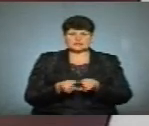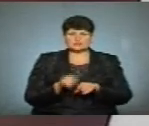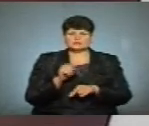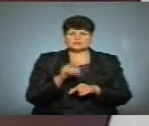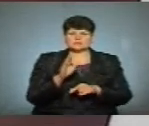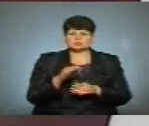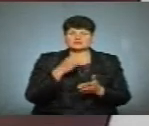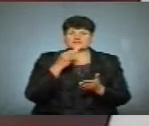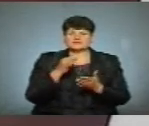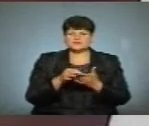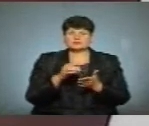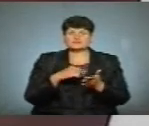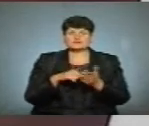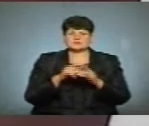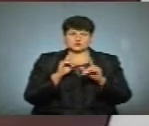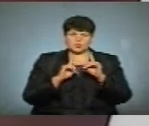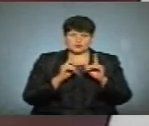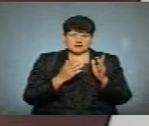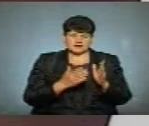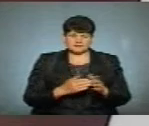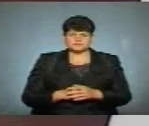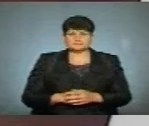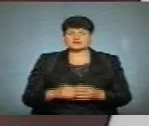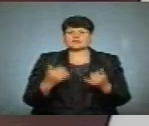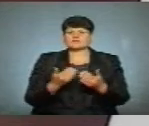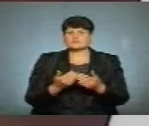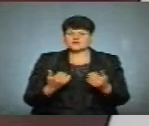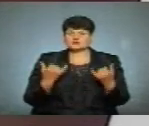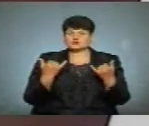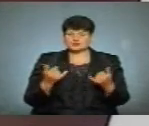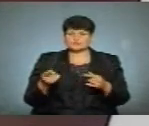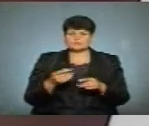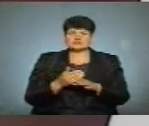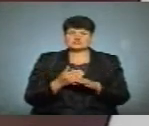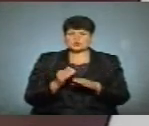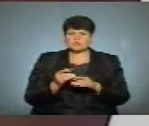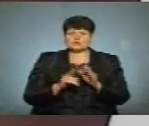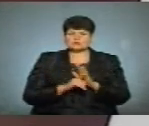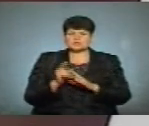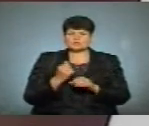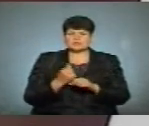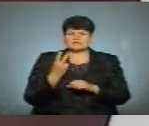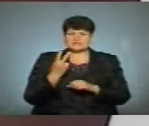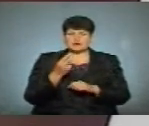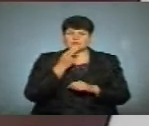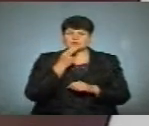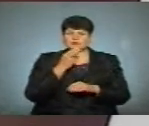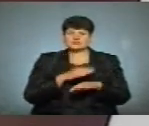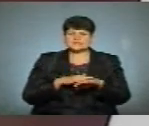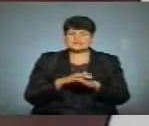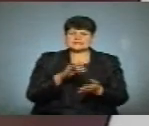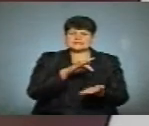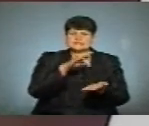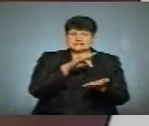буде відповідь від міської ради. Відсьогодні в Тернополі частково розпочали роботу 2 продовольчі ринки. Це